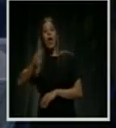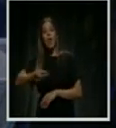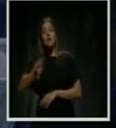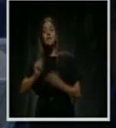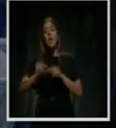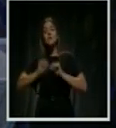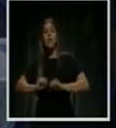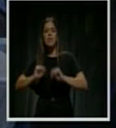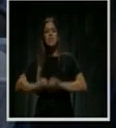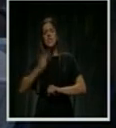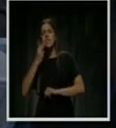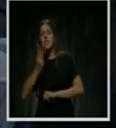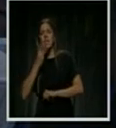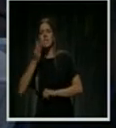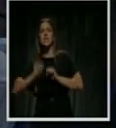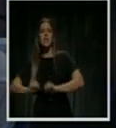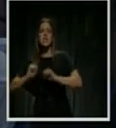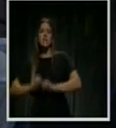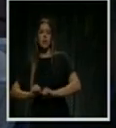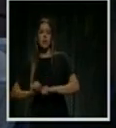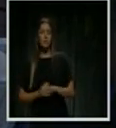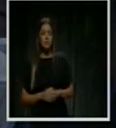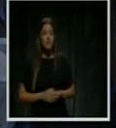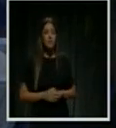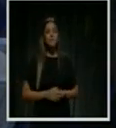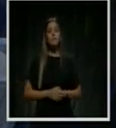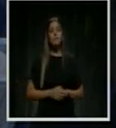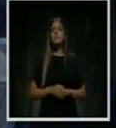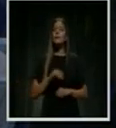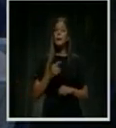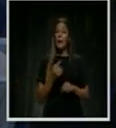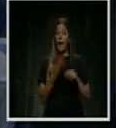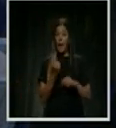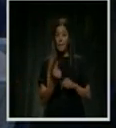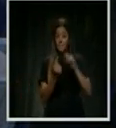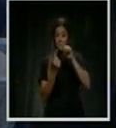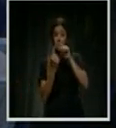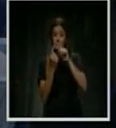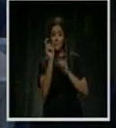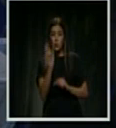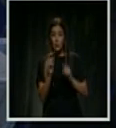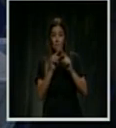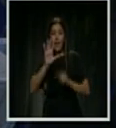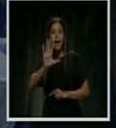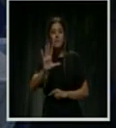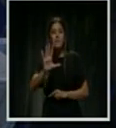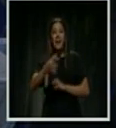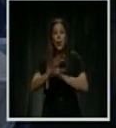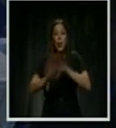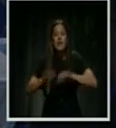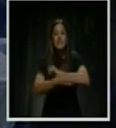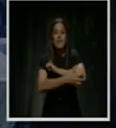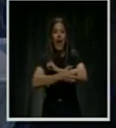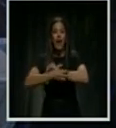erba. Grazzi biex tagħmel operazzjoni. Se ngħaddu l-intervent. Meta nitkellmu fuq persuna minn kull ħamsa u ma fxifer il-faqar ma jridx jismagħha. Nkunu